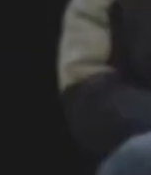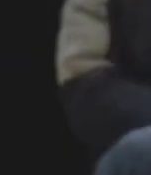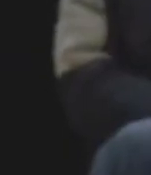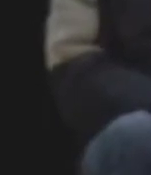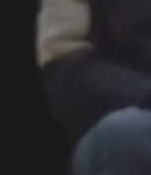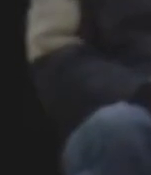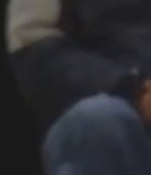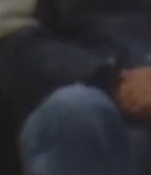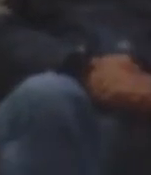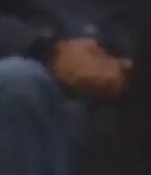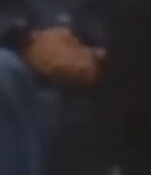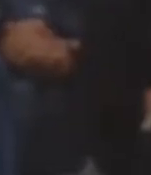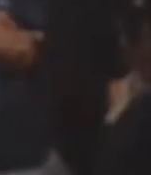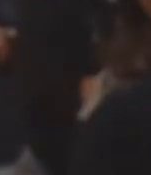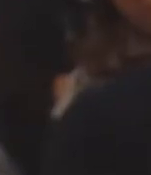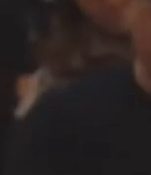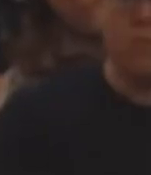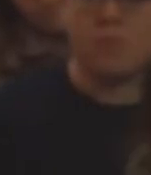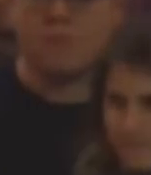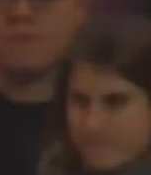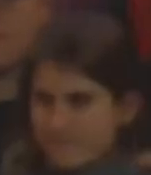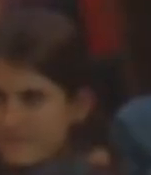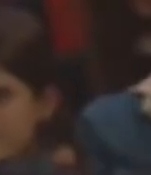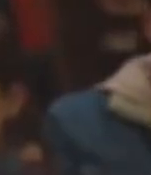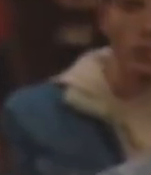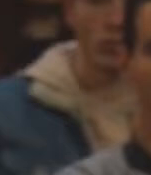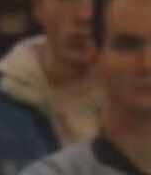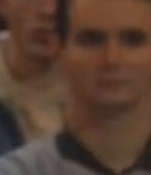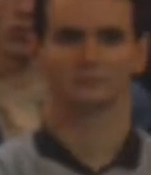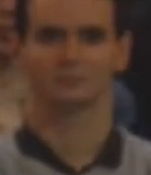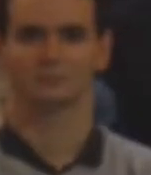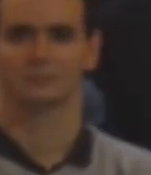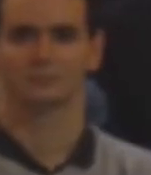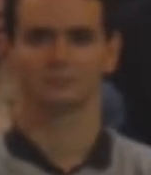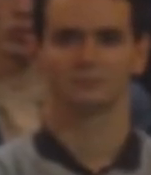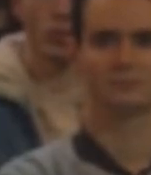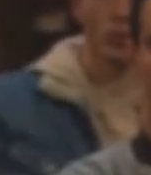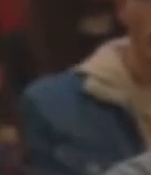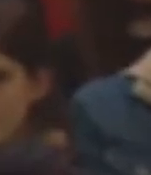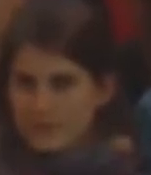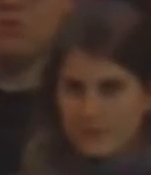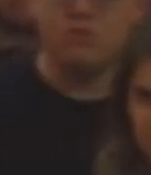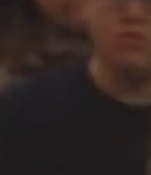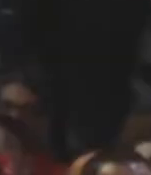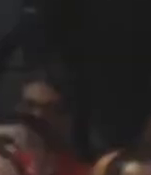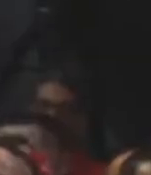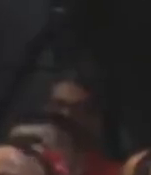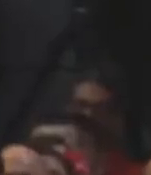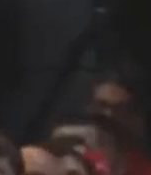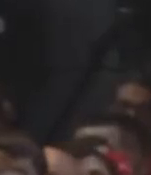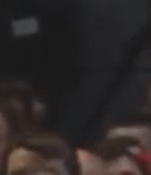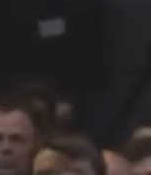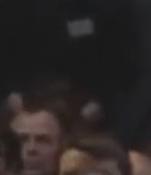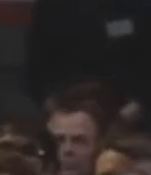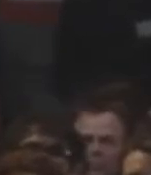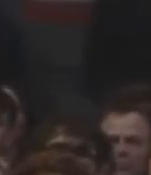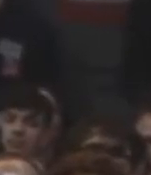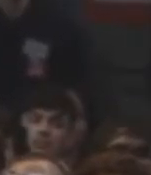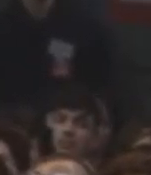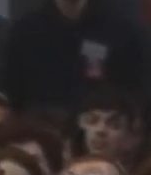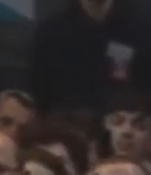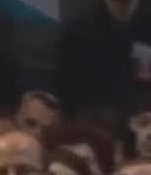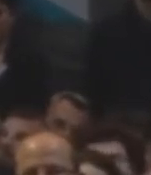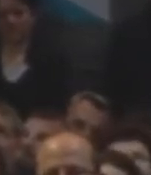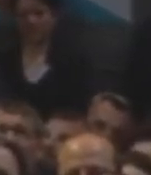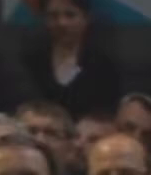prédécesseurs. Mais ces 5 tonnes rapportent plus à ceux qui en vivent que les 8 autres, car il n'y a quasiment aucun entrant chimique qui est